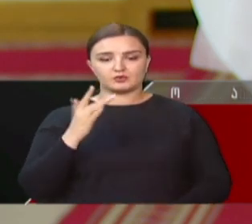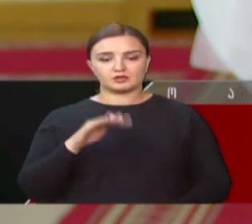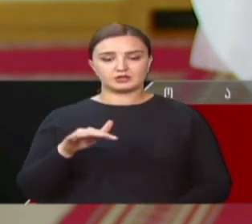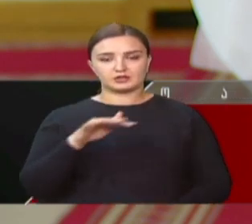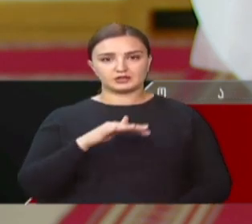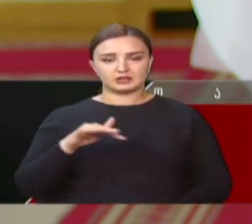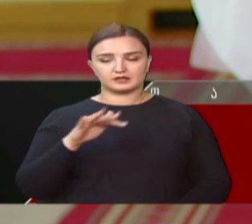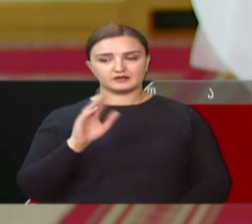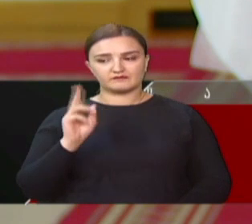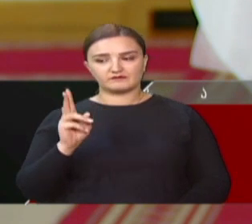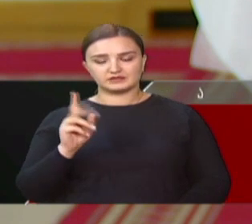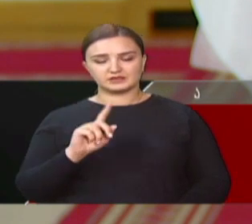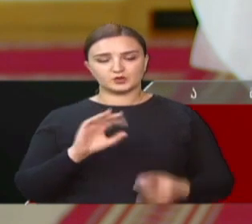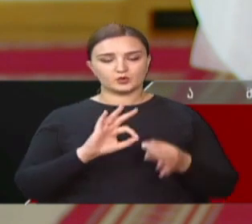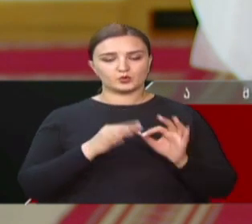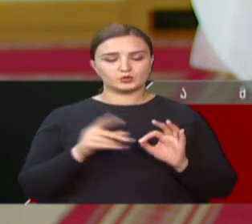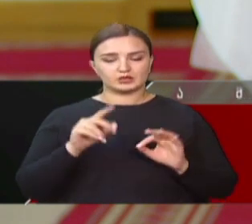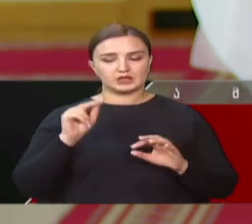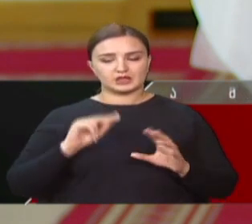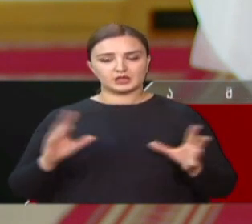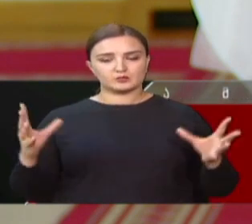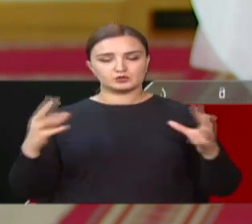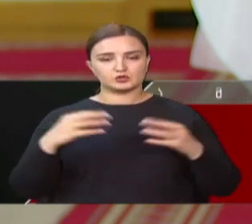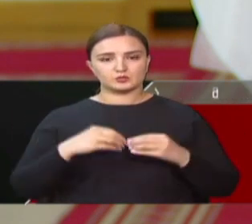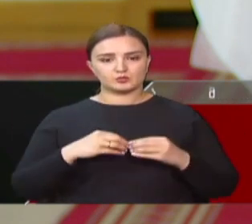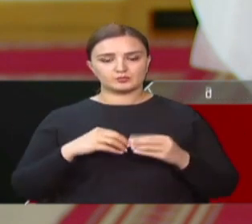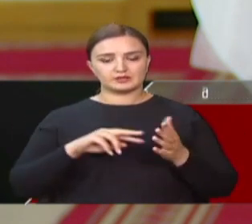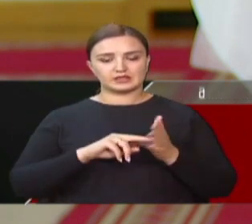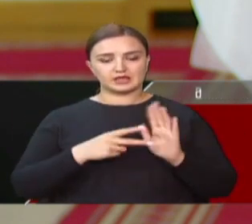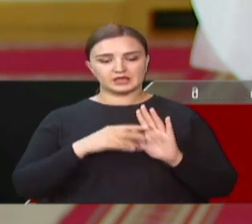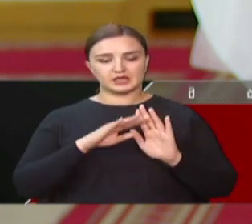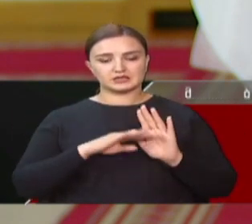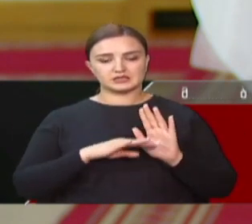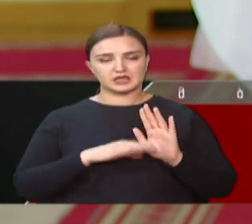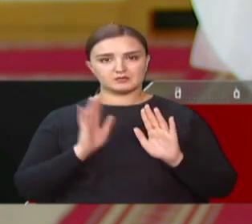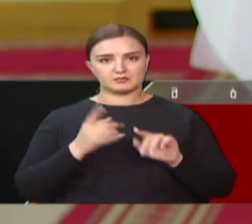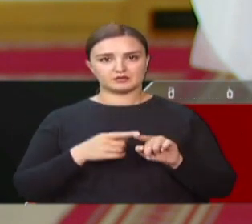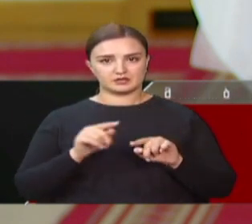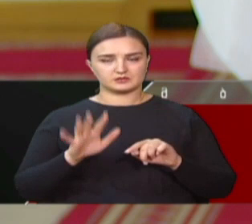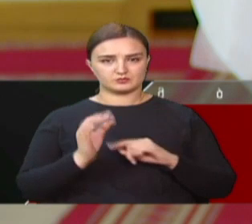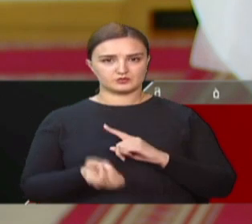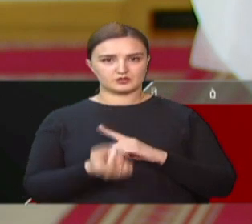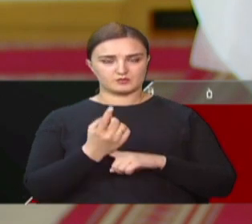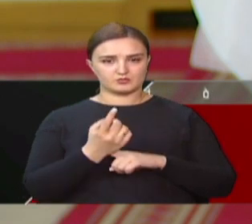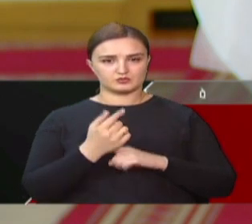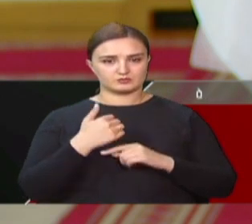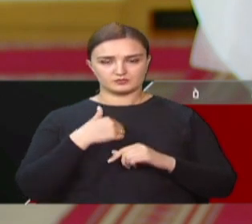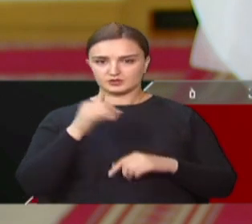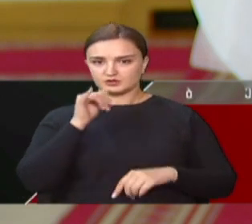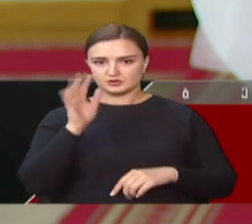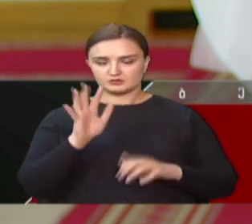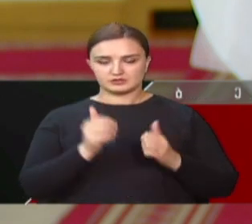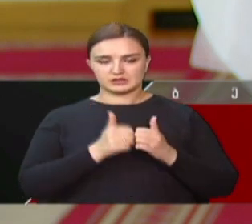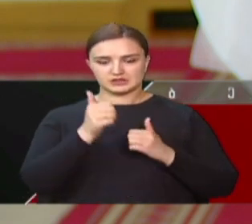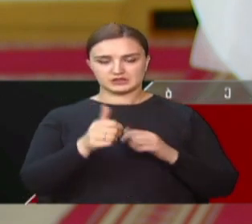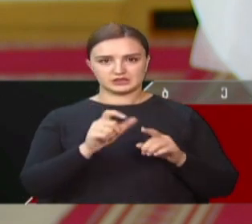რა ველზე, ვისთან კონკრეტულად, რა თანამშრომლობითი სქემები იქნება, მე ვფიქრობ, რომ ესეც გამოჩდება, ახლა მე არ შემიძლია ახლა